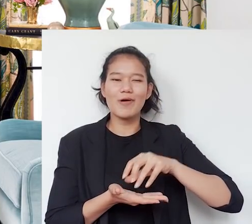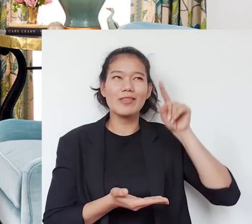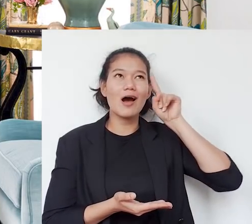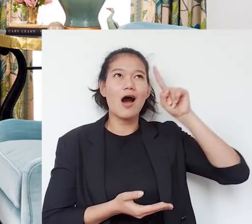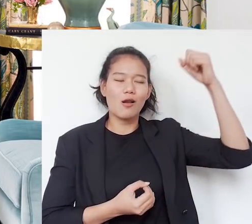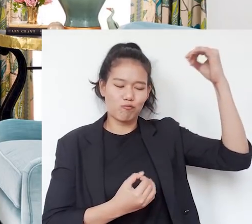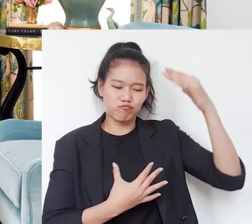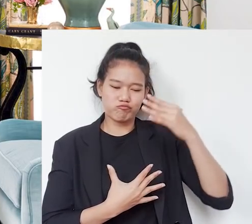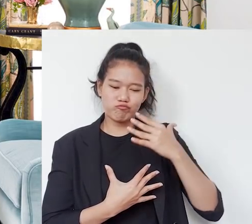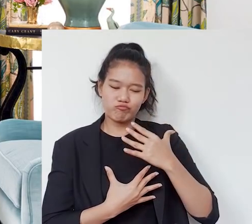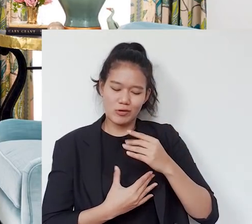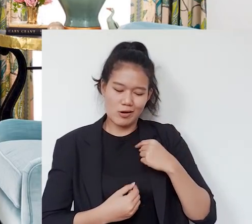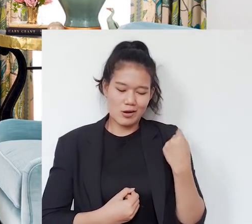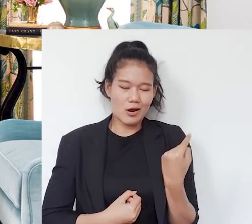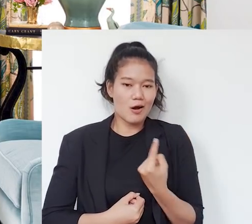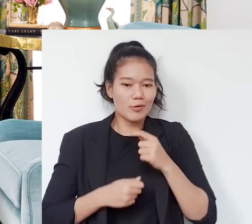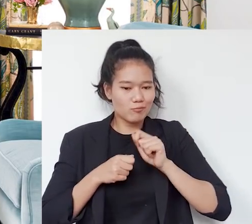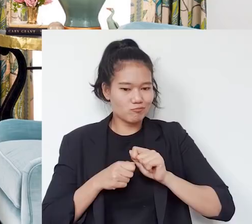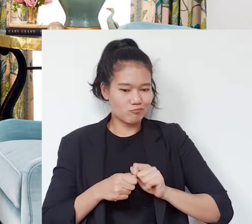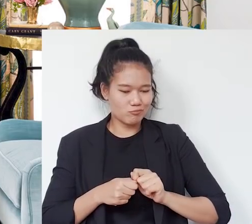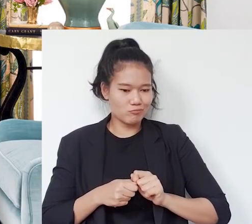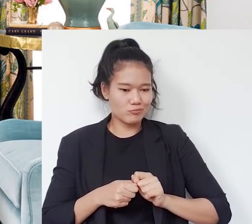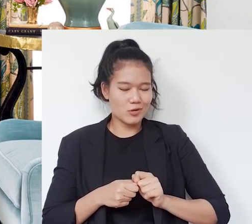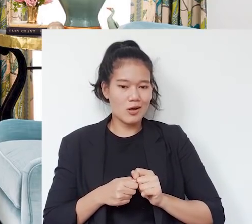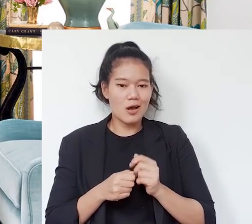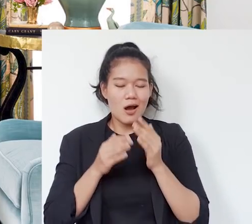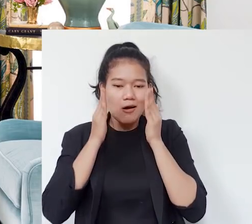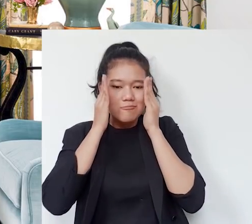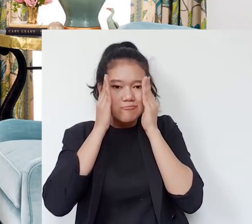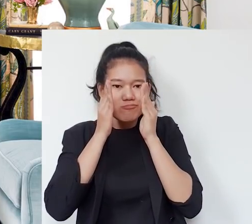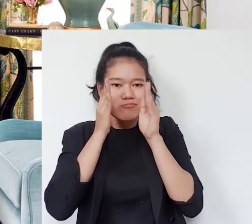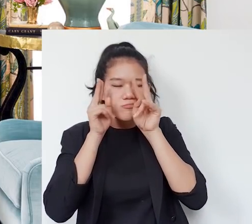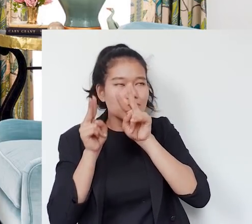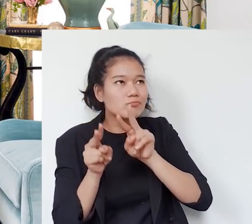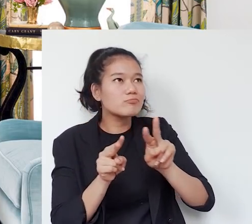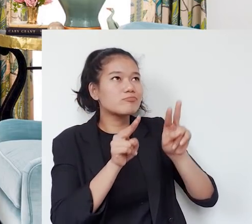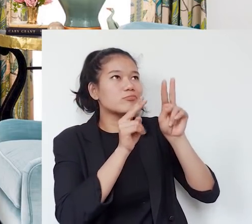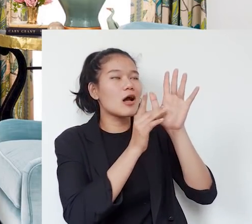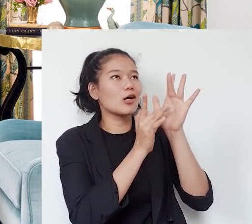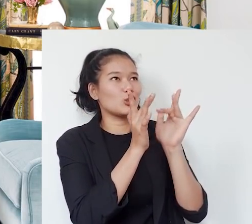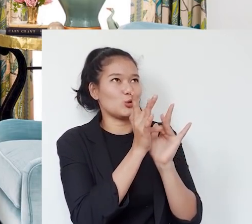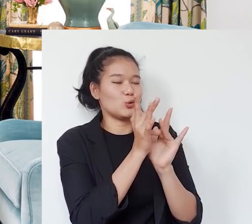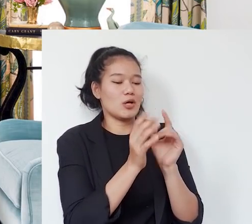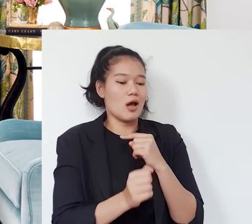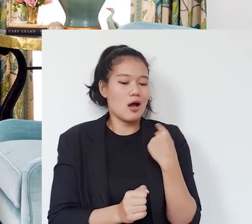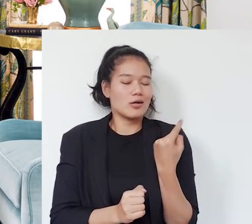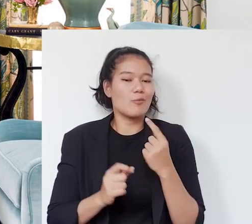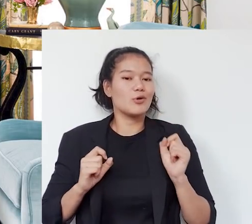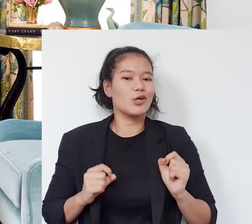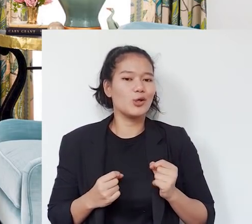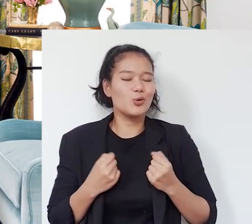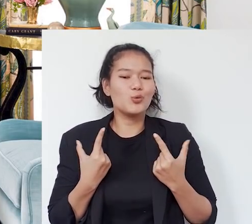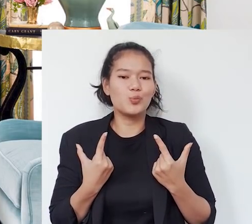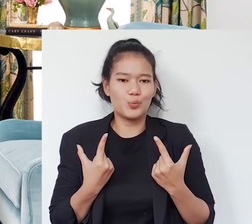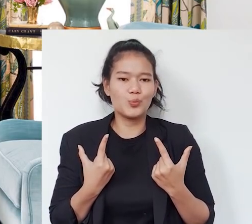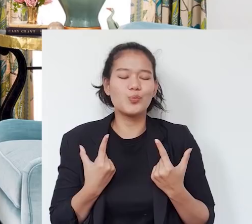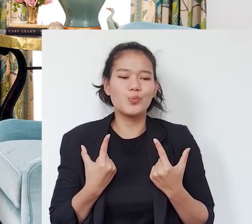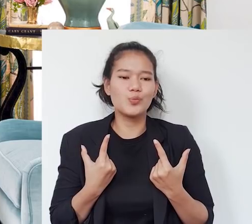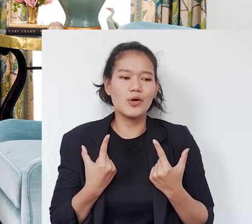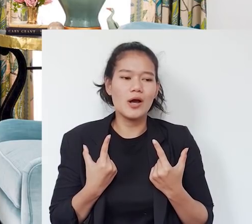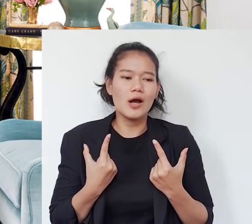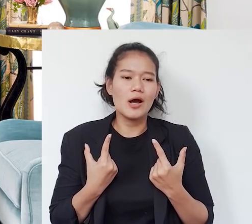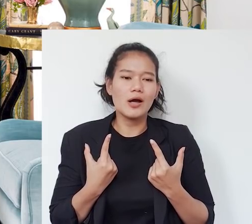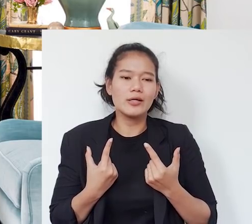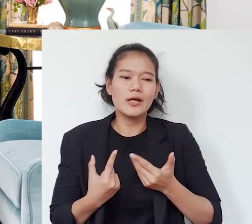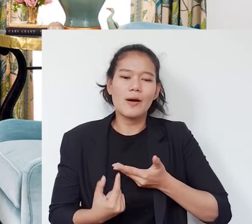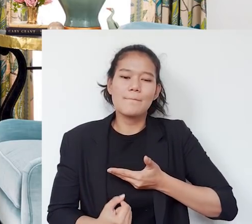terus memproses kami. Supaya mata kami sungguh terarah hanya kepada Kristus. Dan hidup kami menjadi hidup